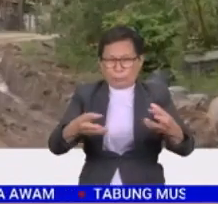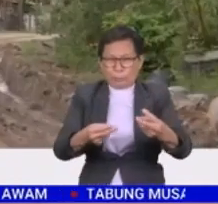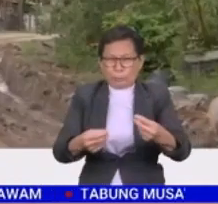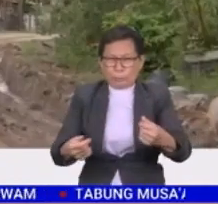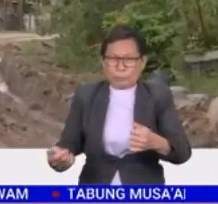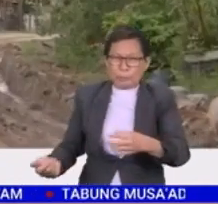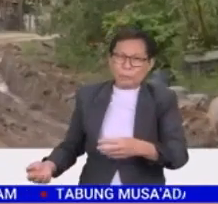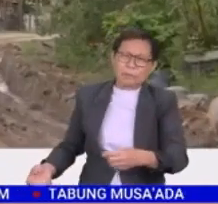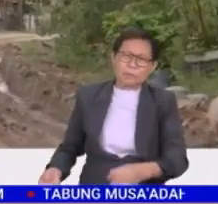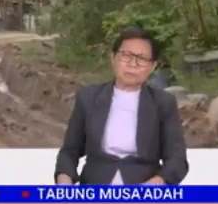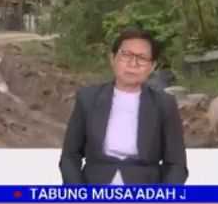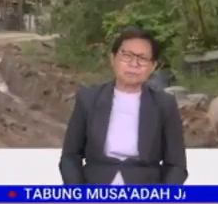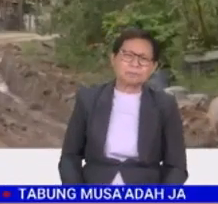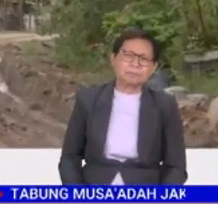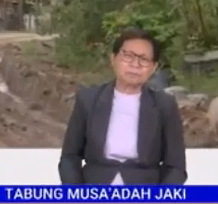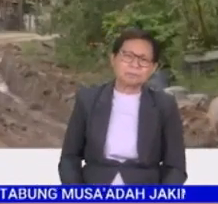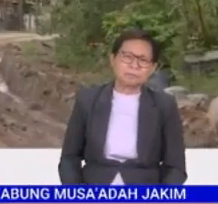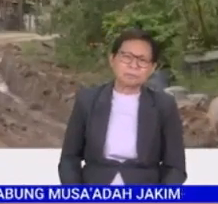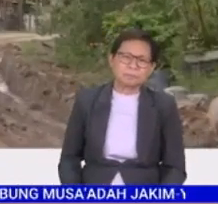batu kayu-kayu